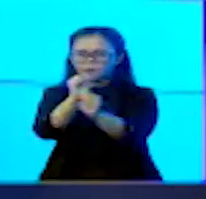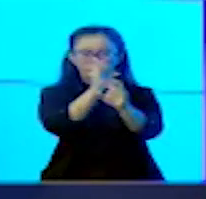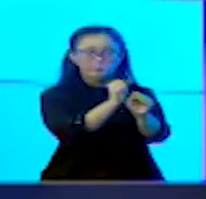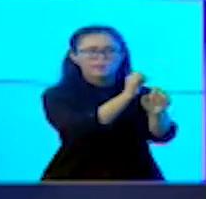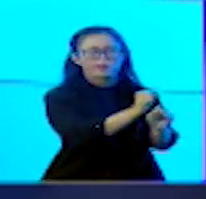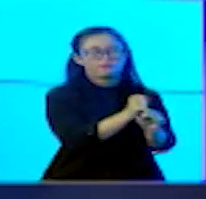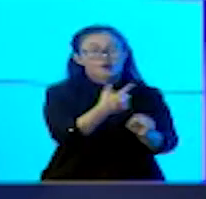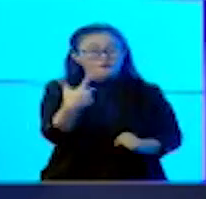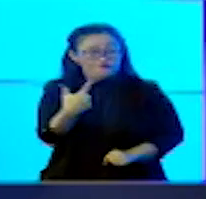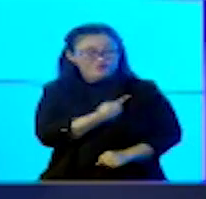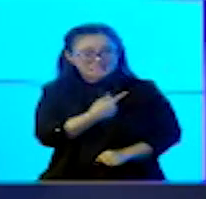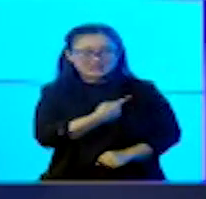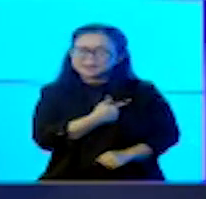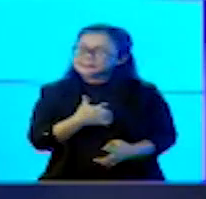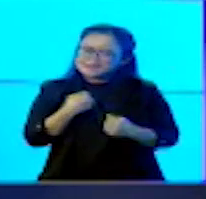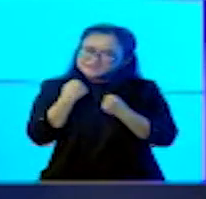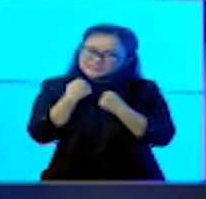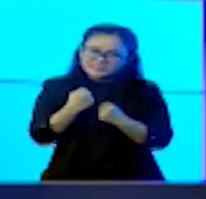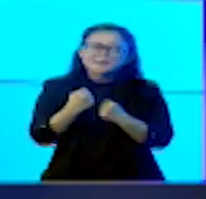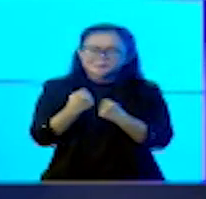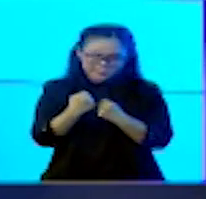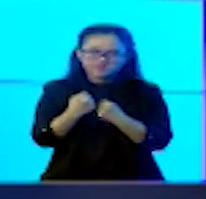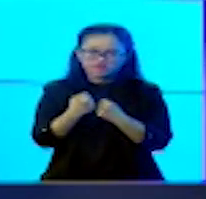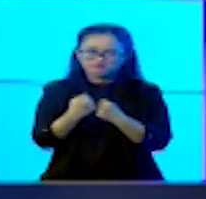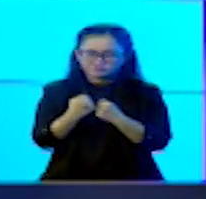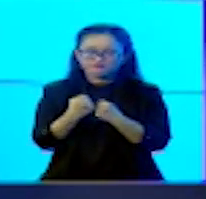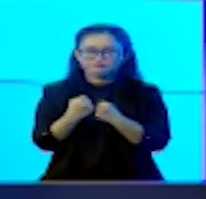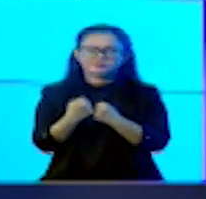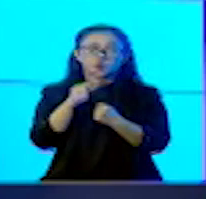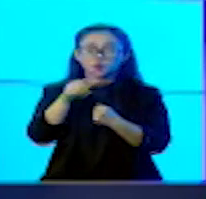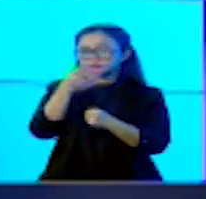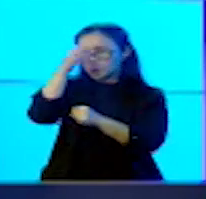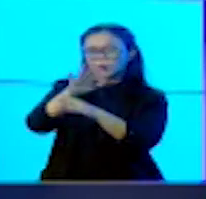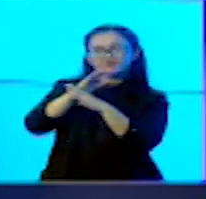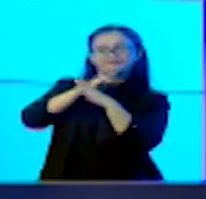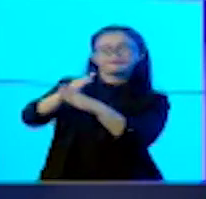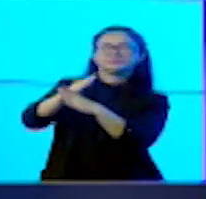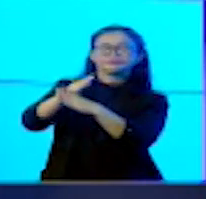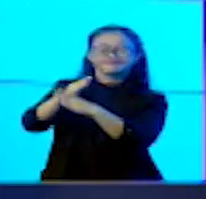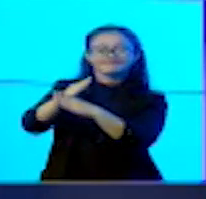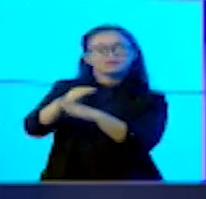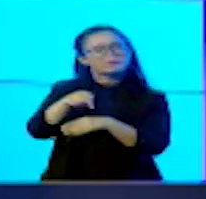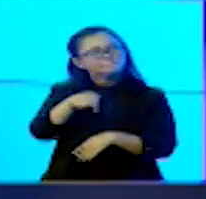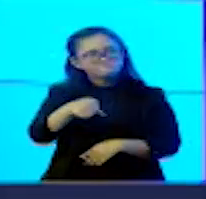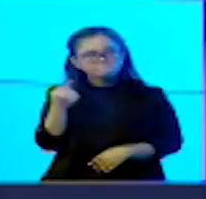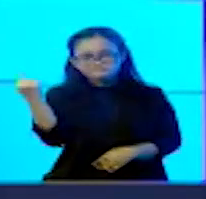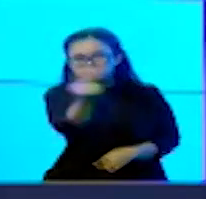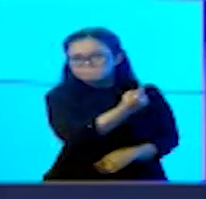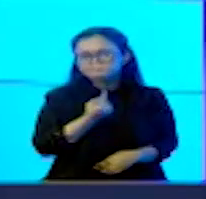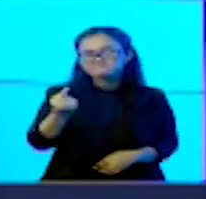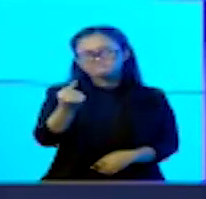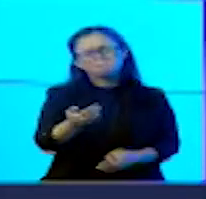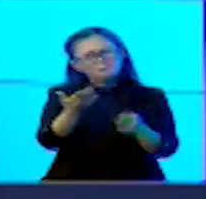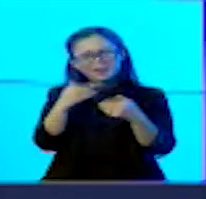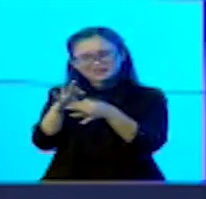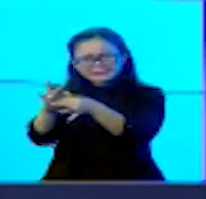Hai vaksin akan menjadi game changer dalam perang melawan pandemi kita harus bekerja